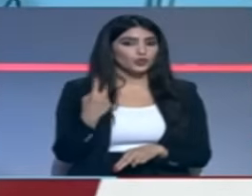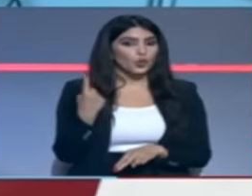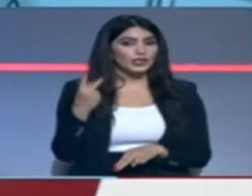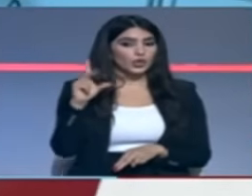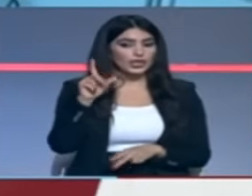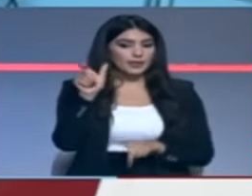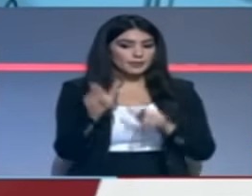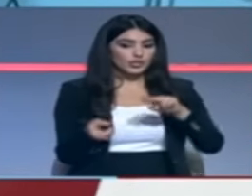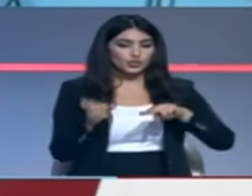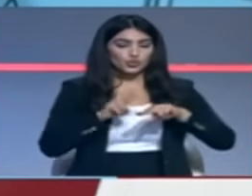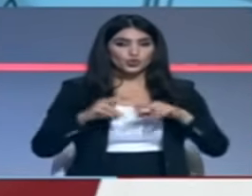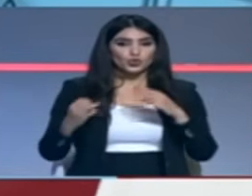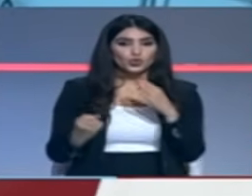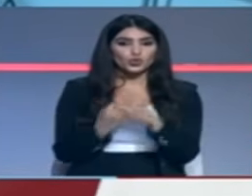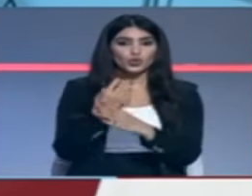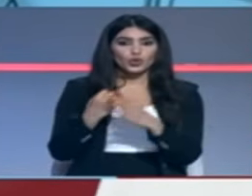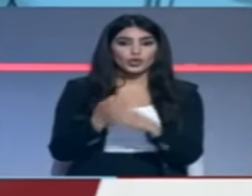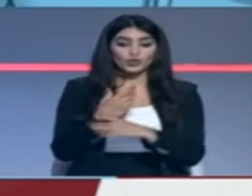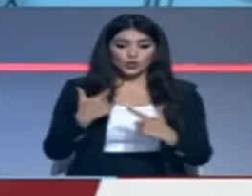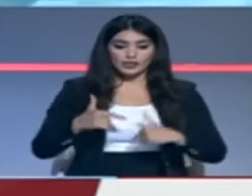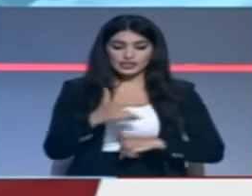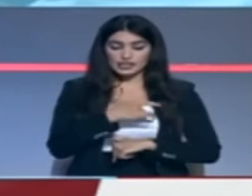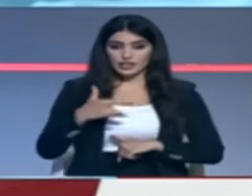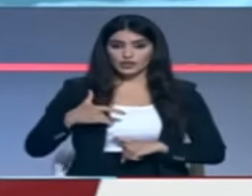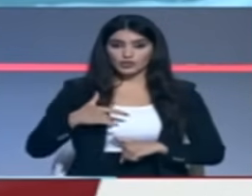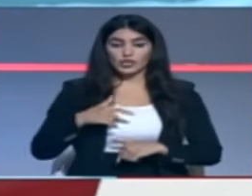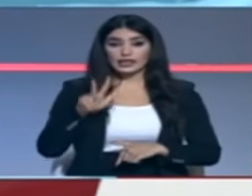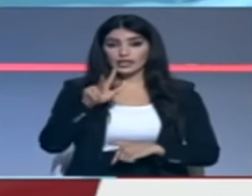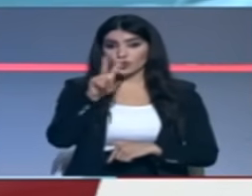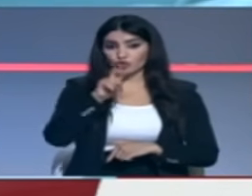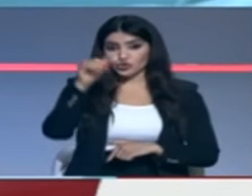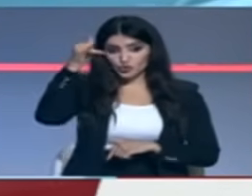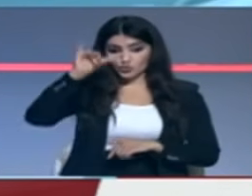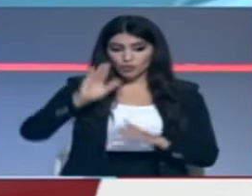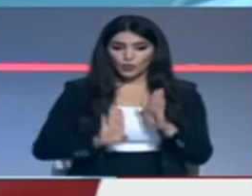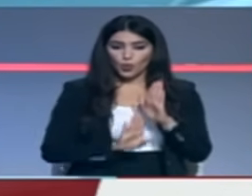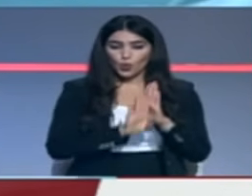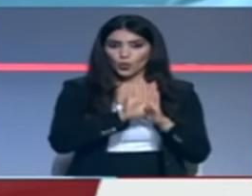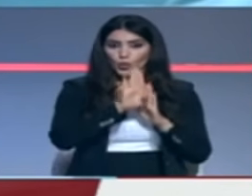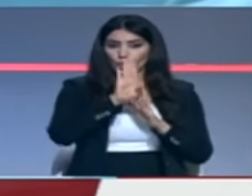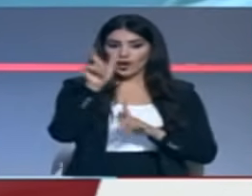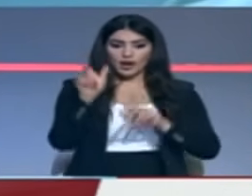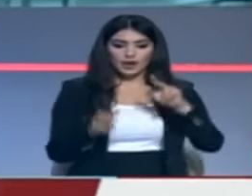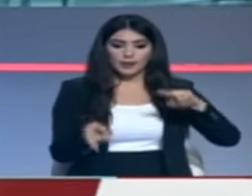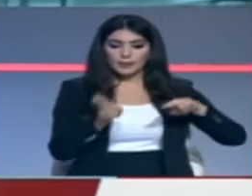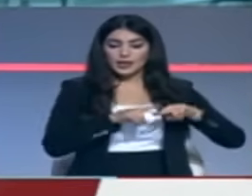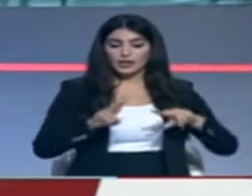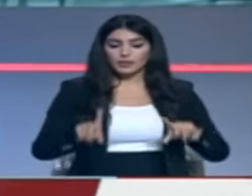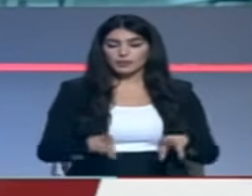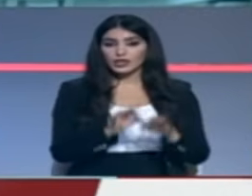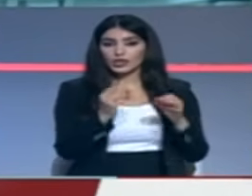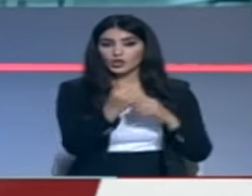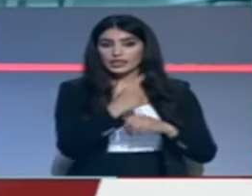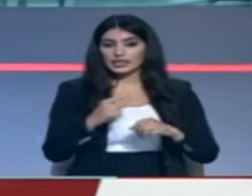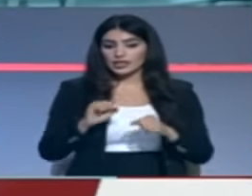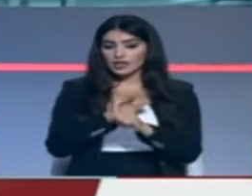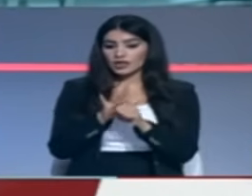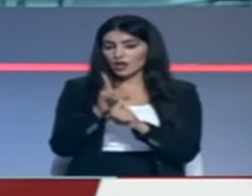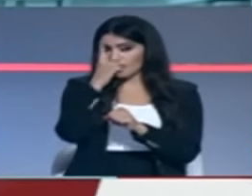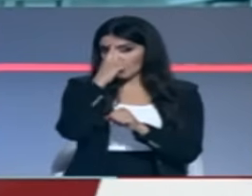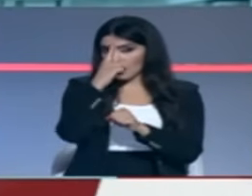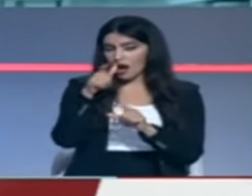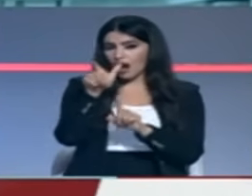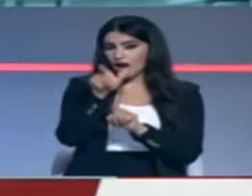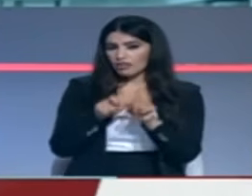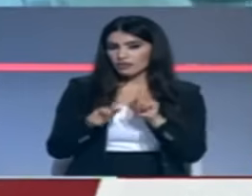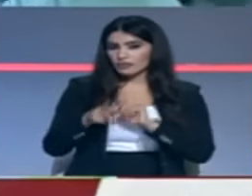وفاة جديدة رصدتها وزارة الصحة في 23 من جويليا، ليرتفع عدد الوفيات منذ اكتشاف السلالة الهندية قبل نحو الشهر